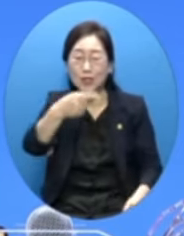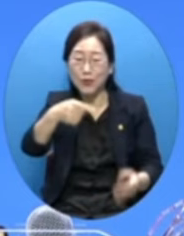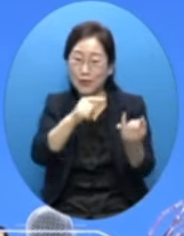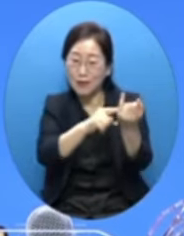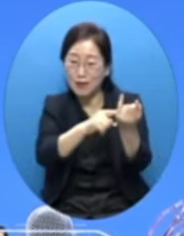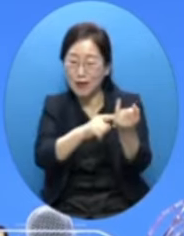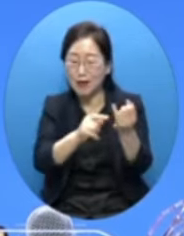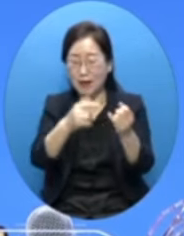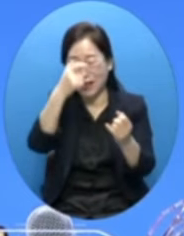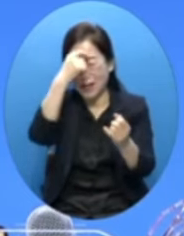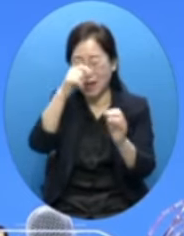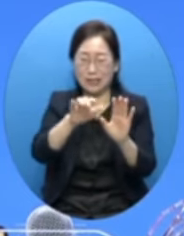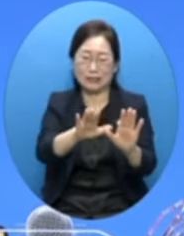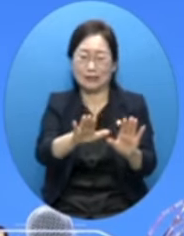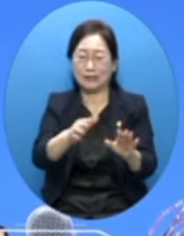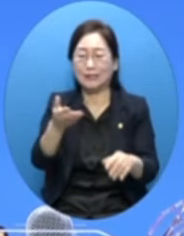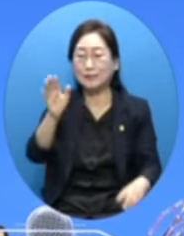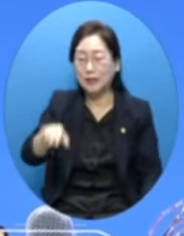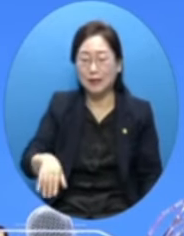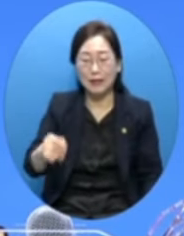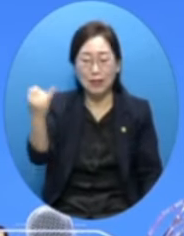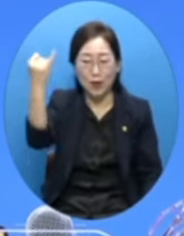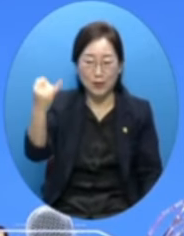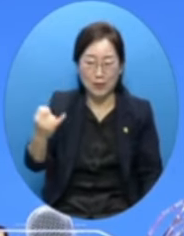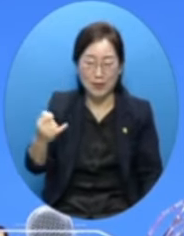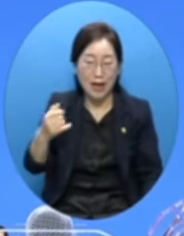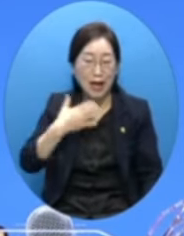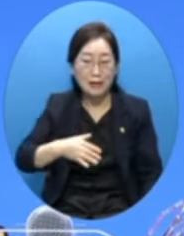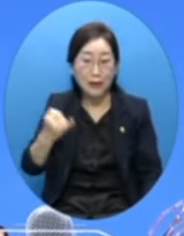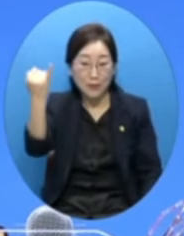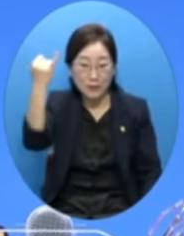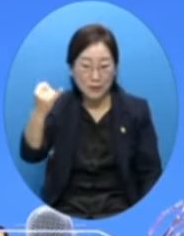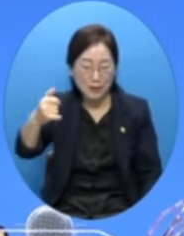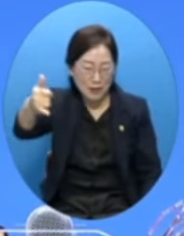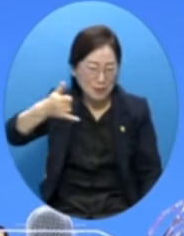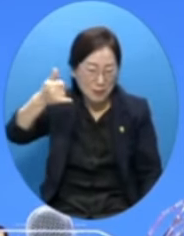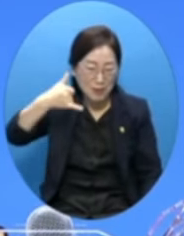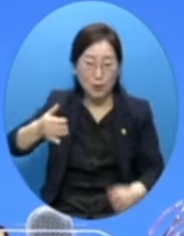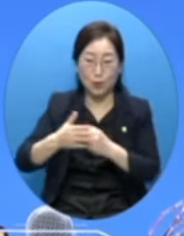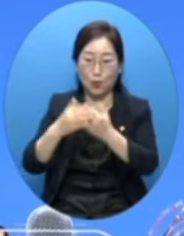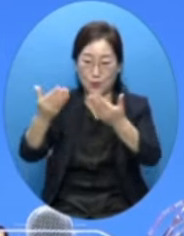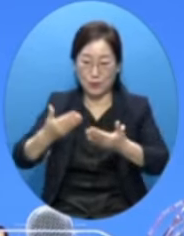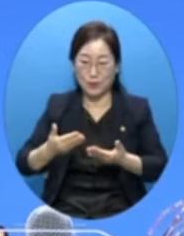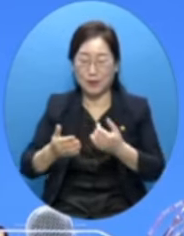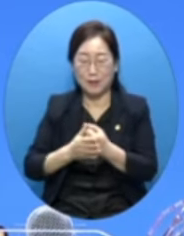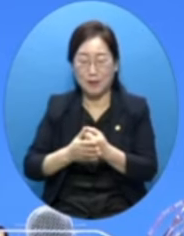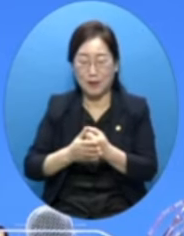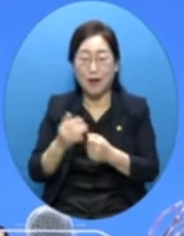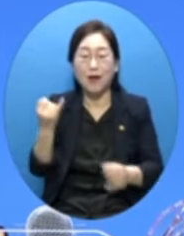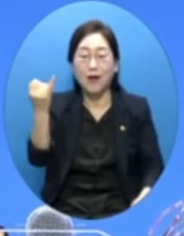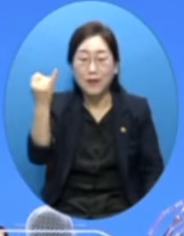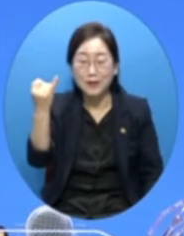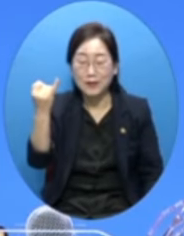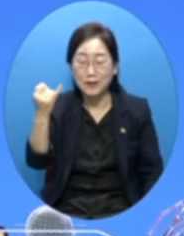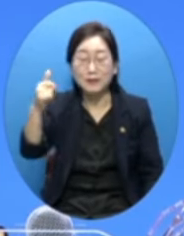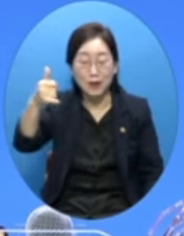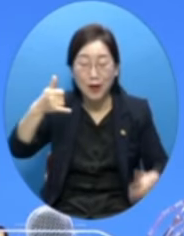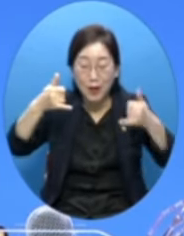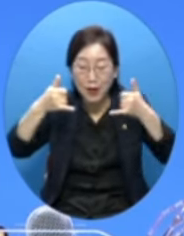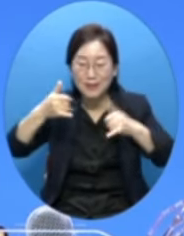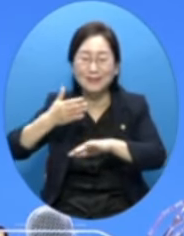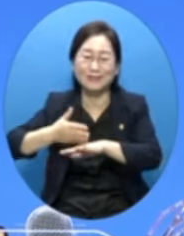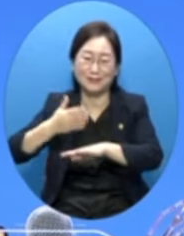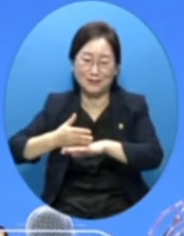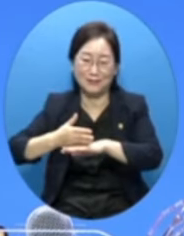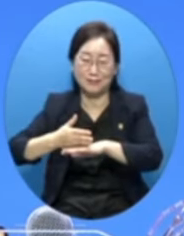싫어했지만은 그 언니가 자꾸 자기가 어려울 때마다 도와줘서 언니의 전화는 감사해 받았습니다.